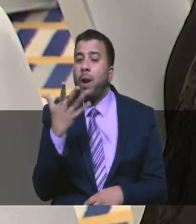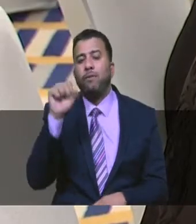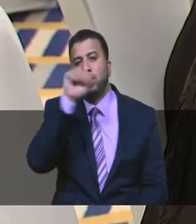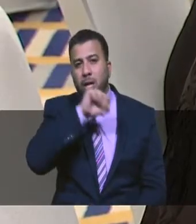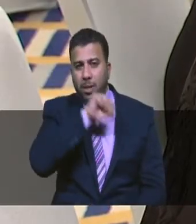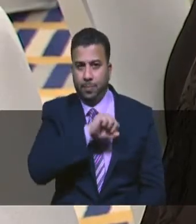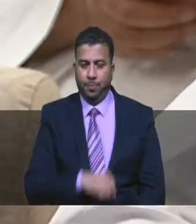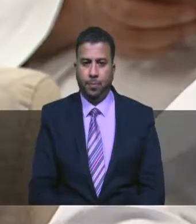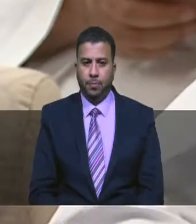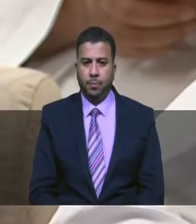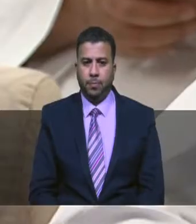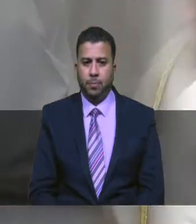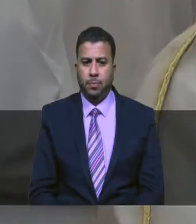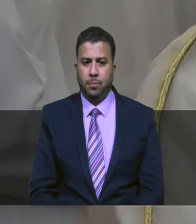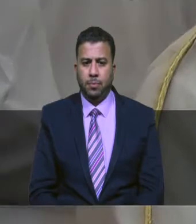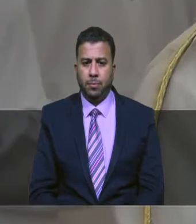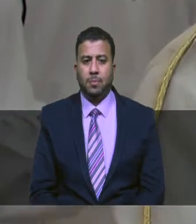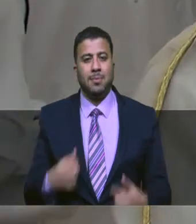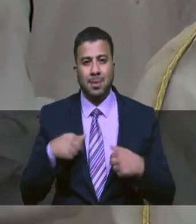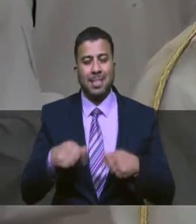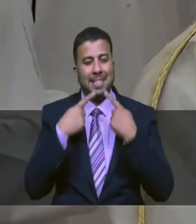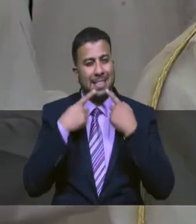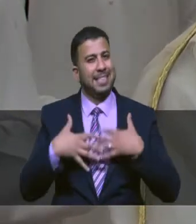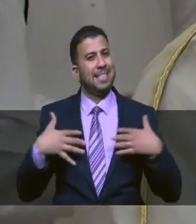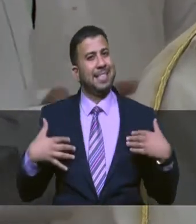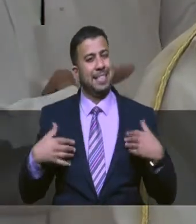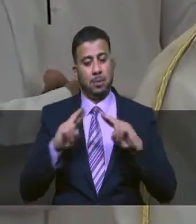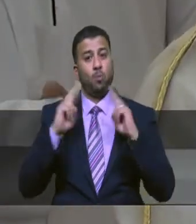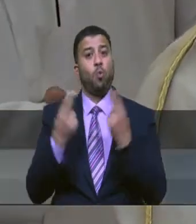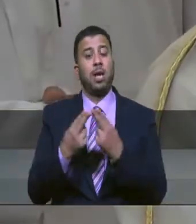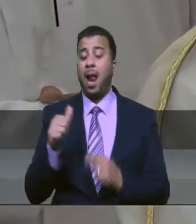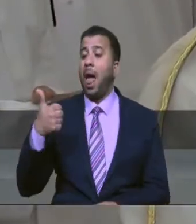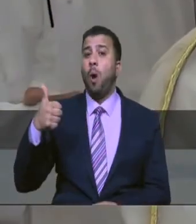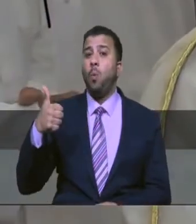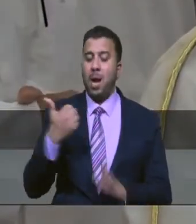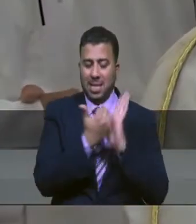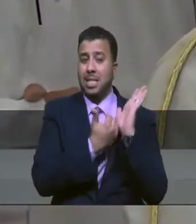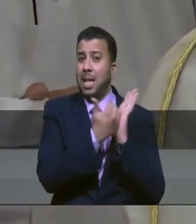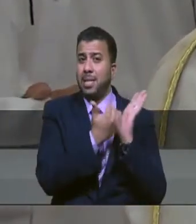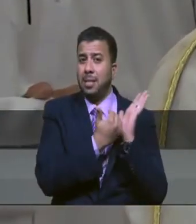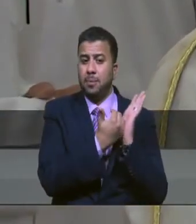الشارقة. نحن سعداء بهذا الملتقى، الملتقى الأول الاقتصادي